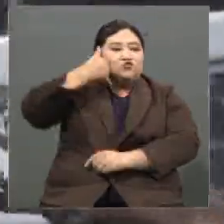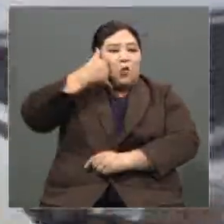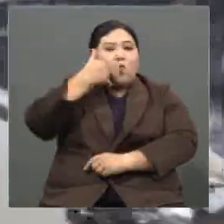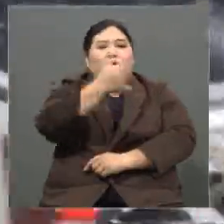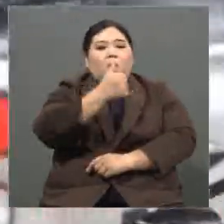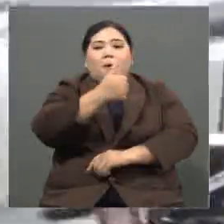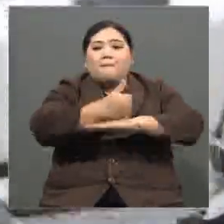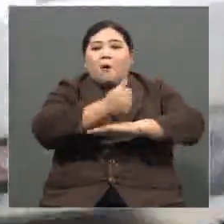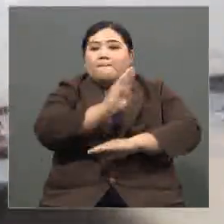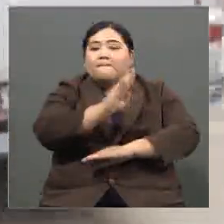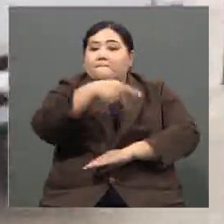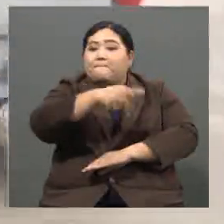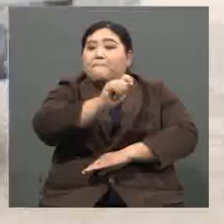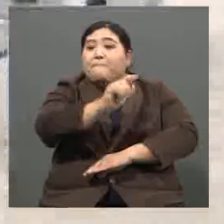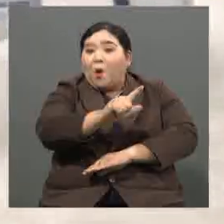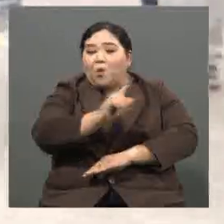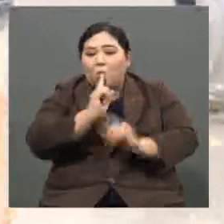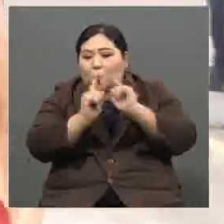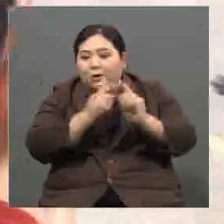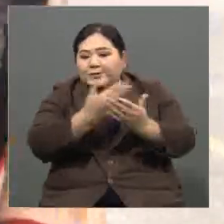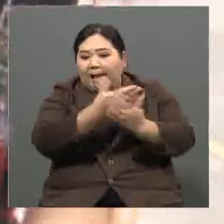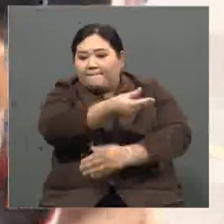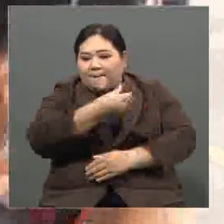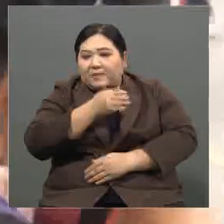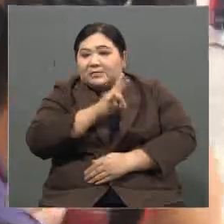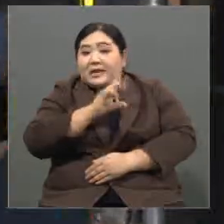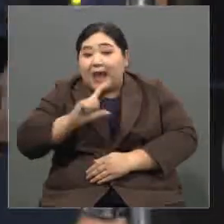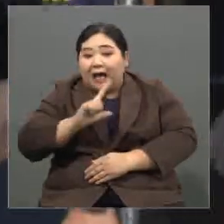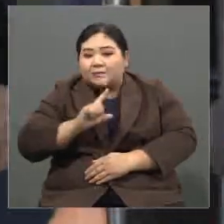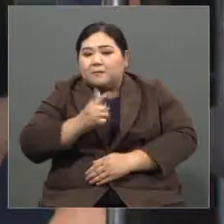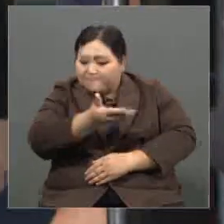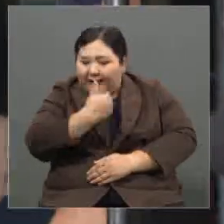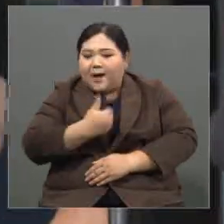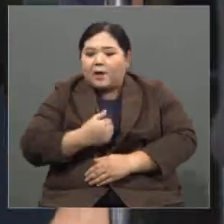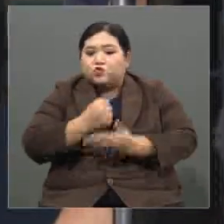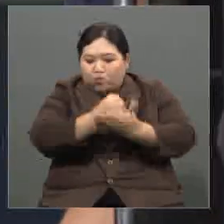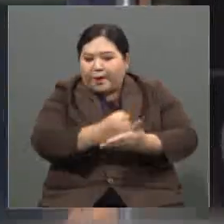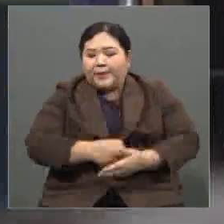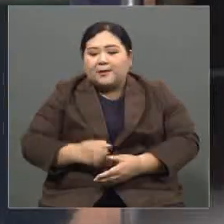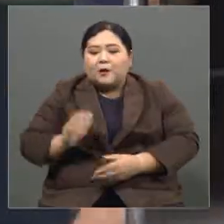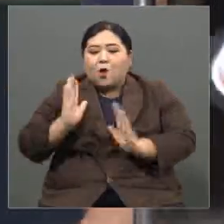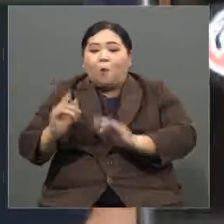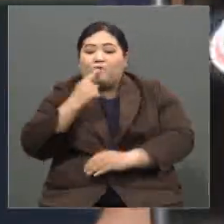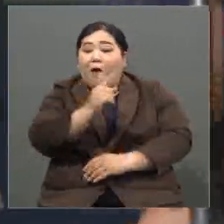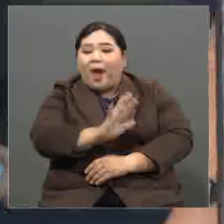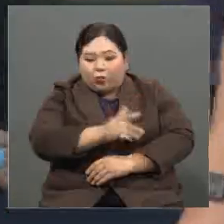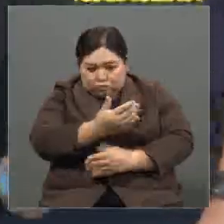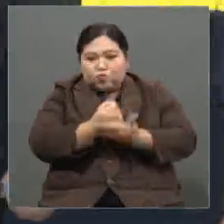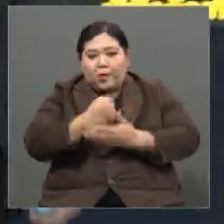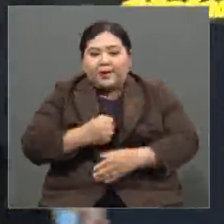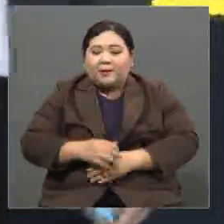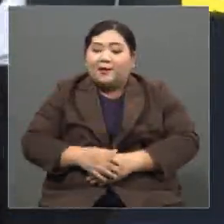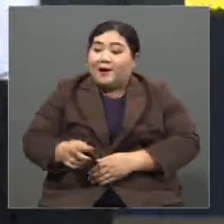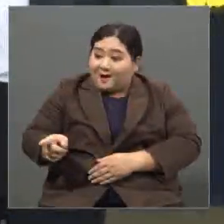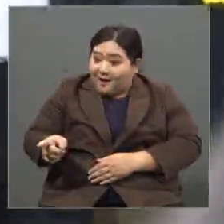ต่อรองให้จ่ายเงินมา 7ล้านบาทแลกกับการไม่นำผู้เสียหายไปแจ้งความดำเนินคดีกับ Theไอคอแต่ทนายของบอส